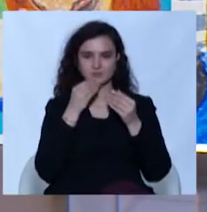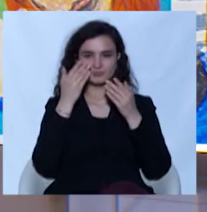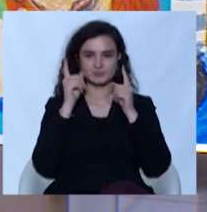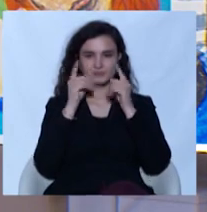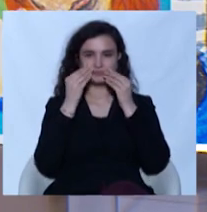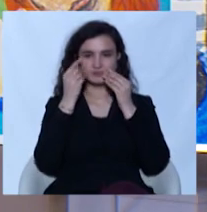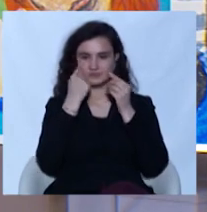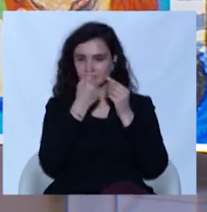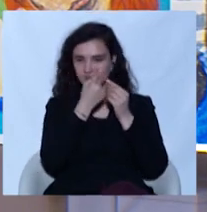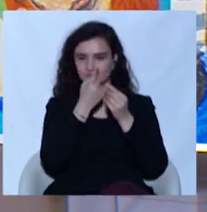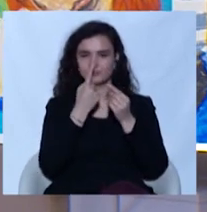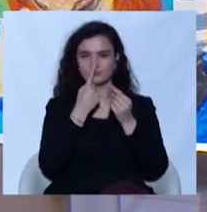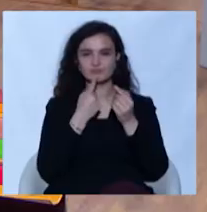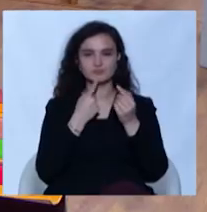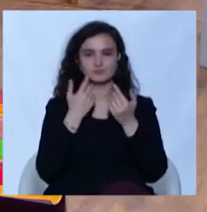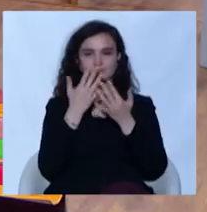ძალიან საინტერესოა.